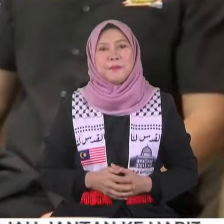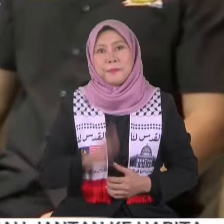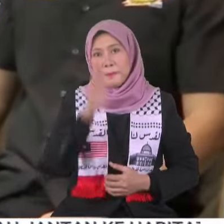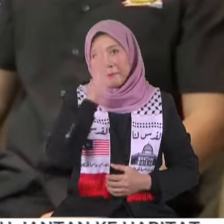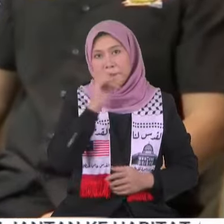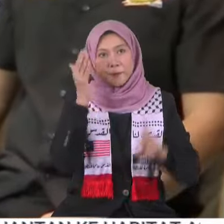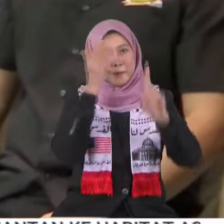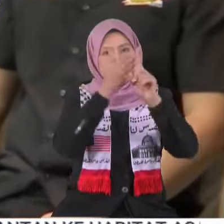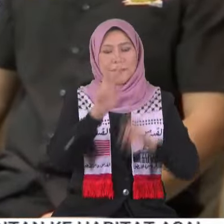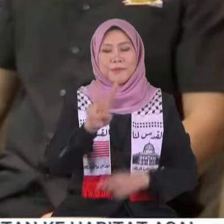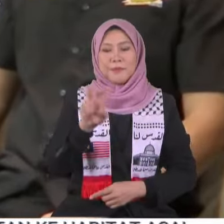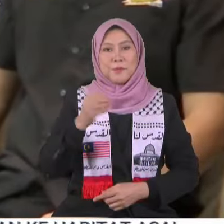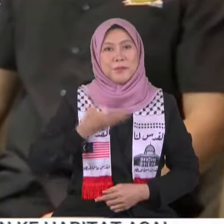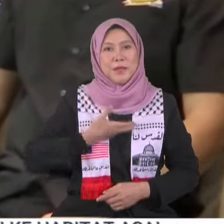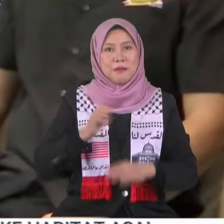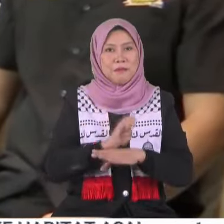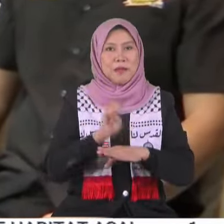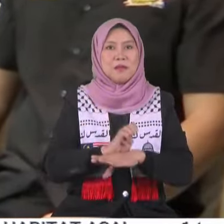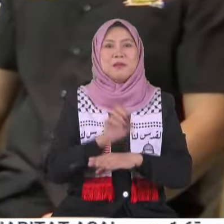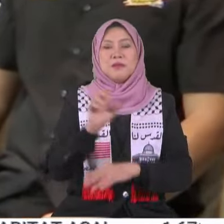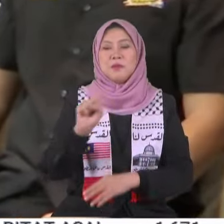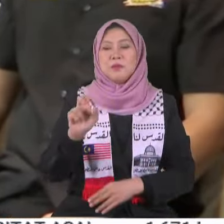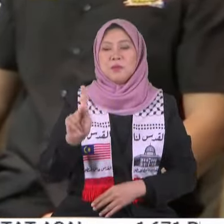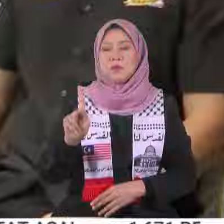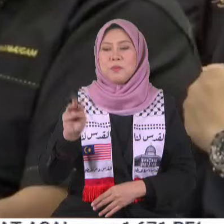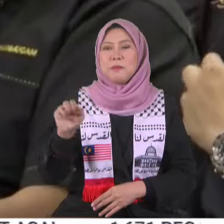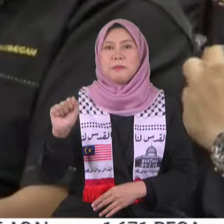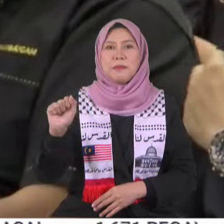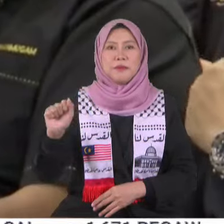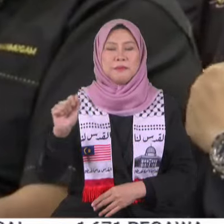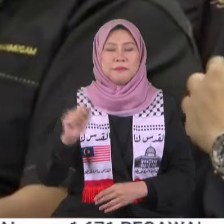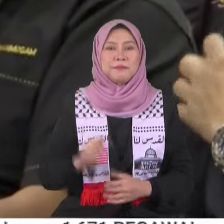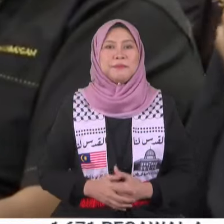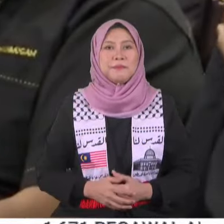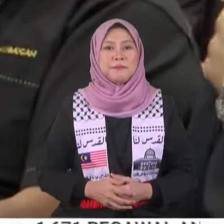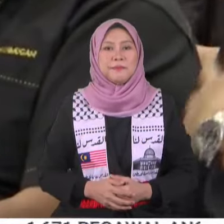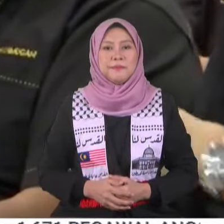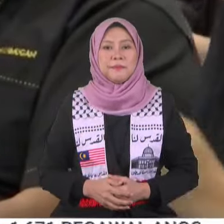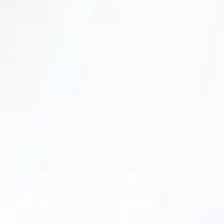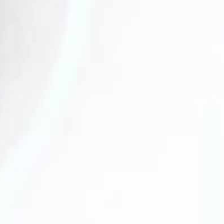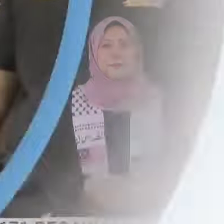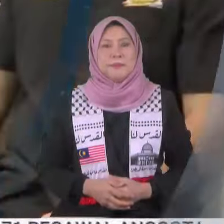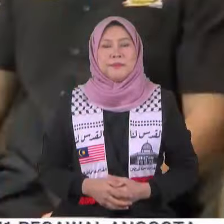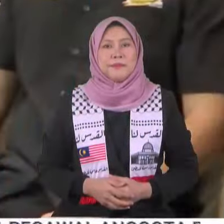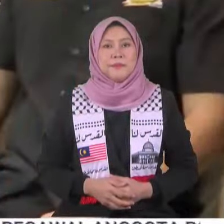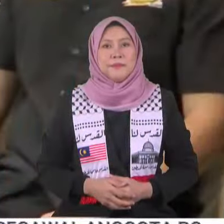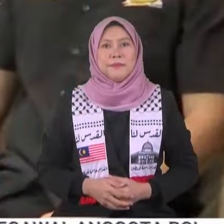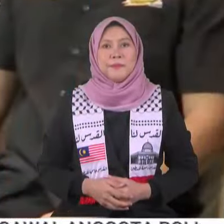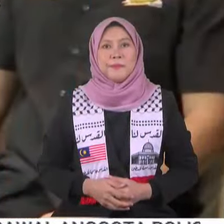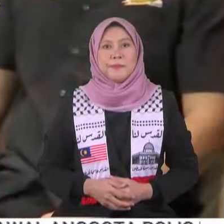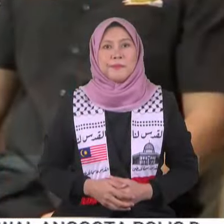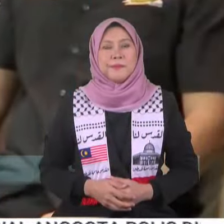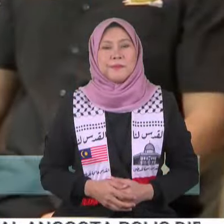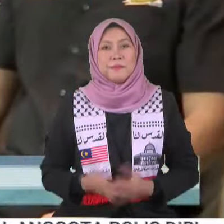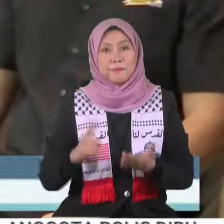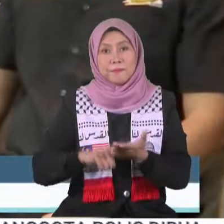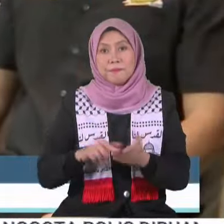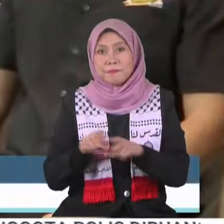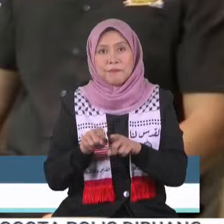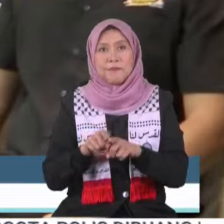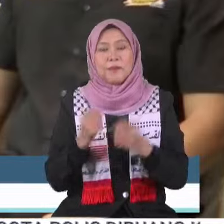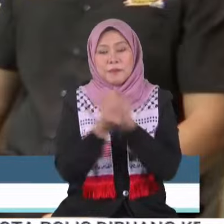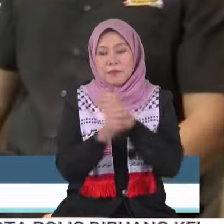Melaka menyasarkan 20 pingat emas untuk temasya Sukma kali ini. Dalam perkembangan